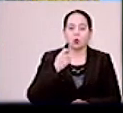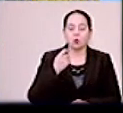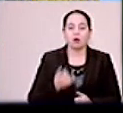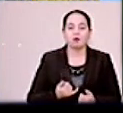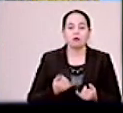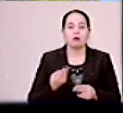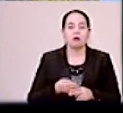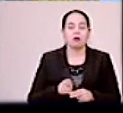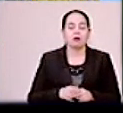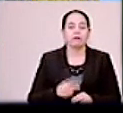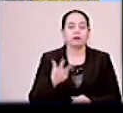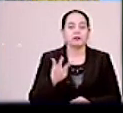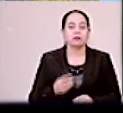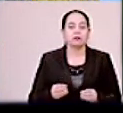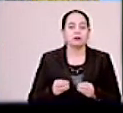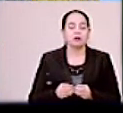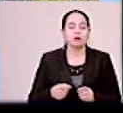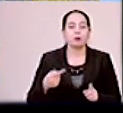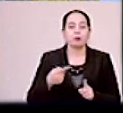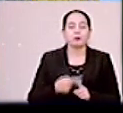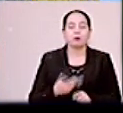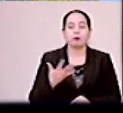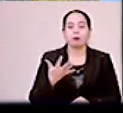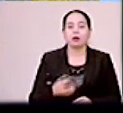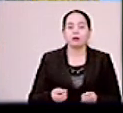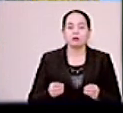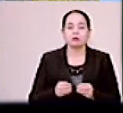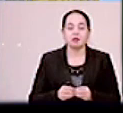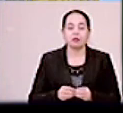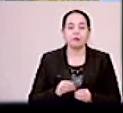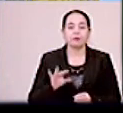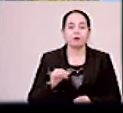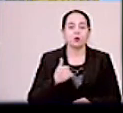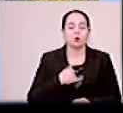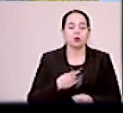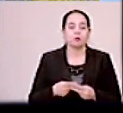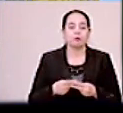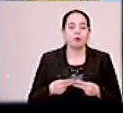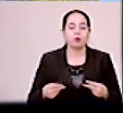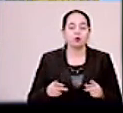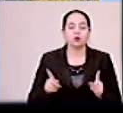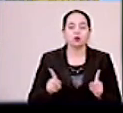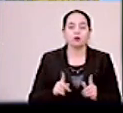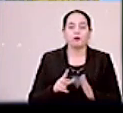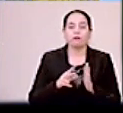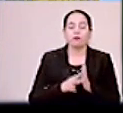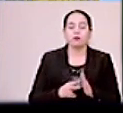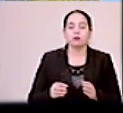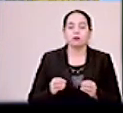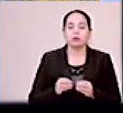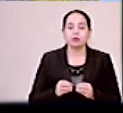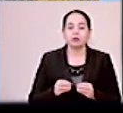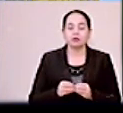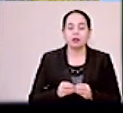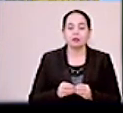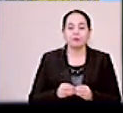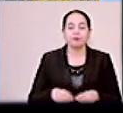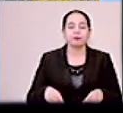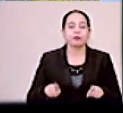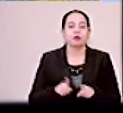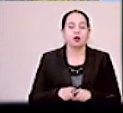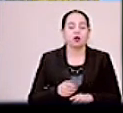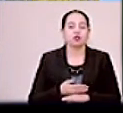Для этого 3 десятых прибавим 5 десятых, и у нас получится, что 8 десятых,